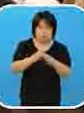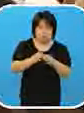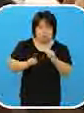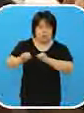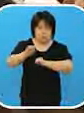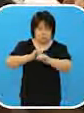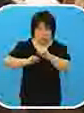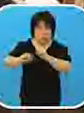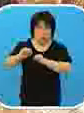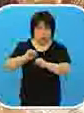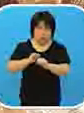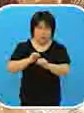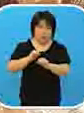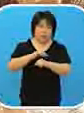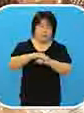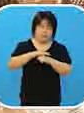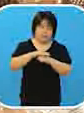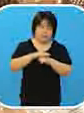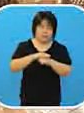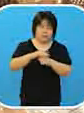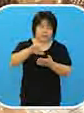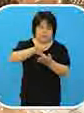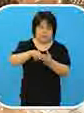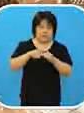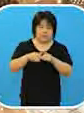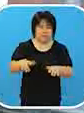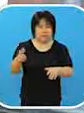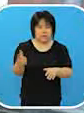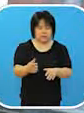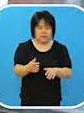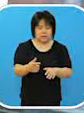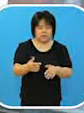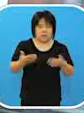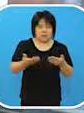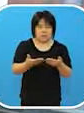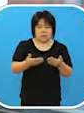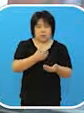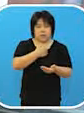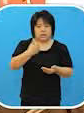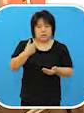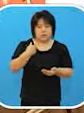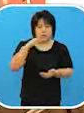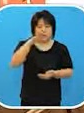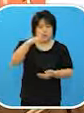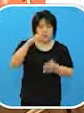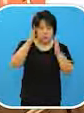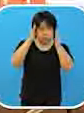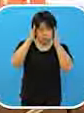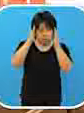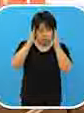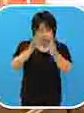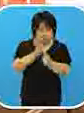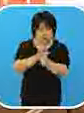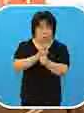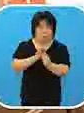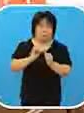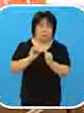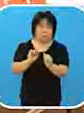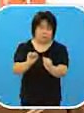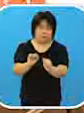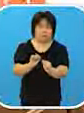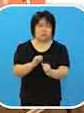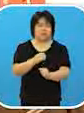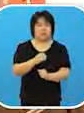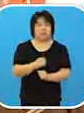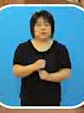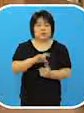んでいくことが大変大事なんです。これからね、地域に根ざした大きな産業としてなるようにね、県もね、一生懸命応援していきます。 あ、